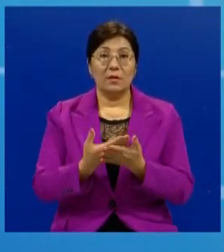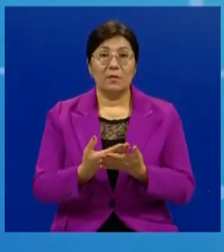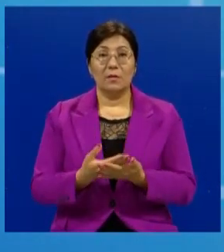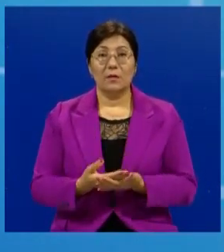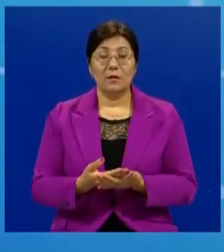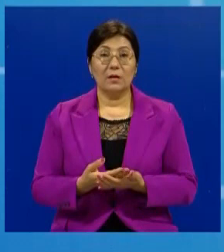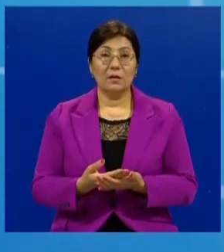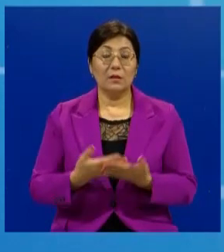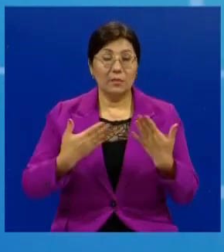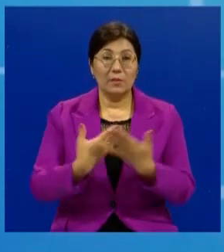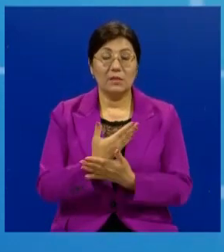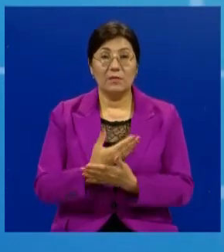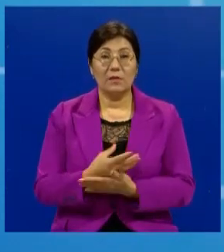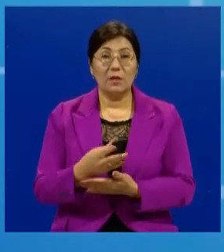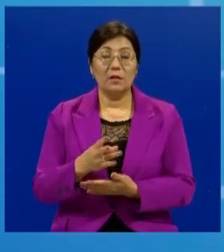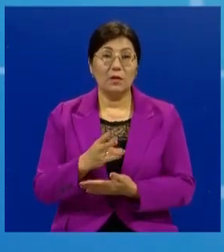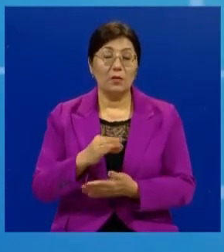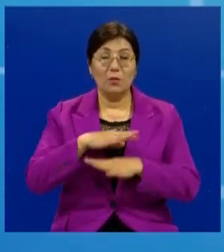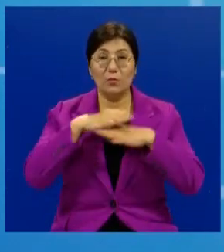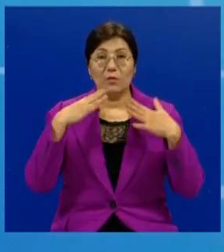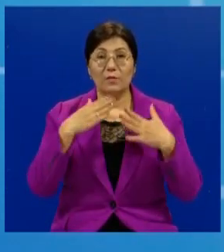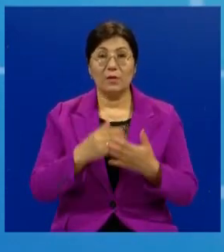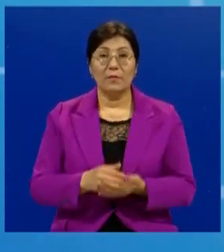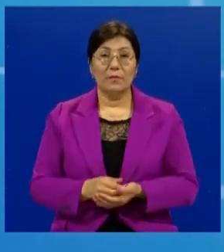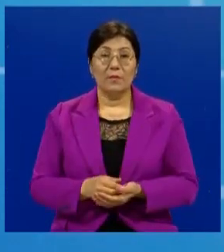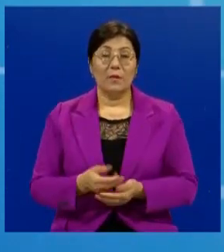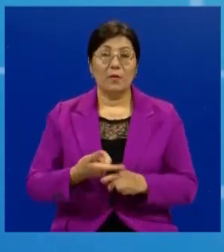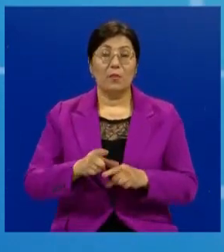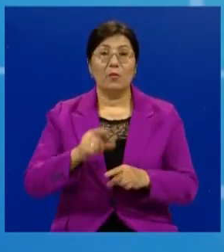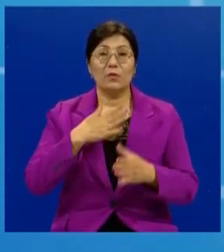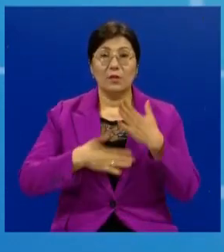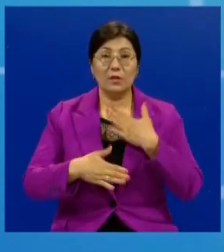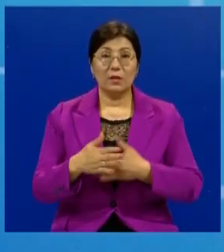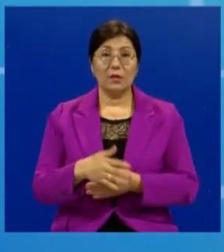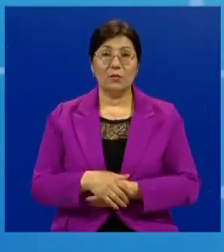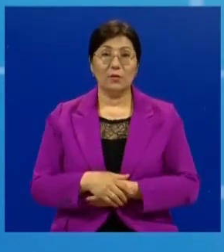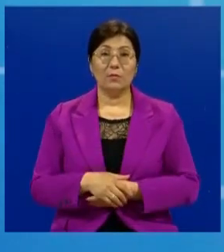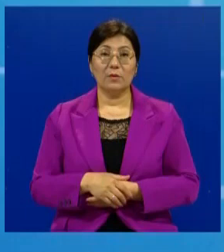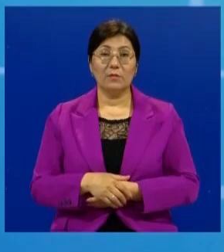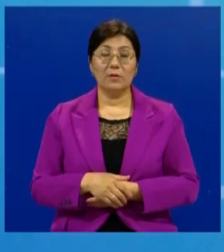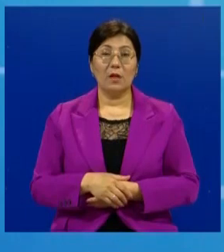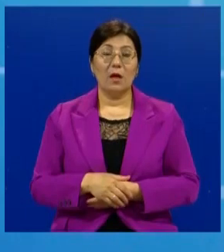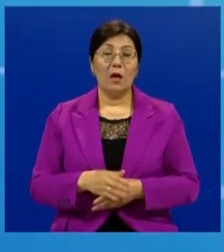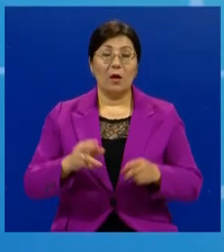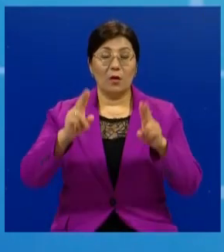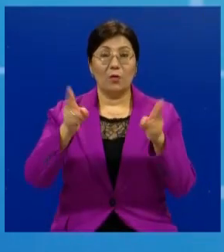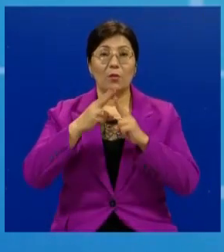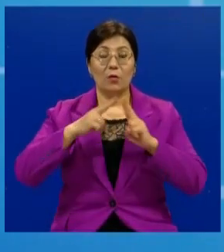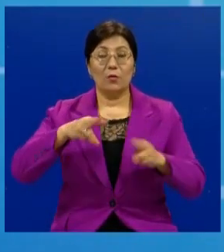вот хорошее состояние, но большинство. И, конечно, очень радует клуб металлургов,